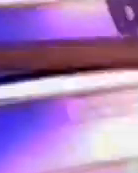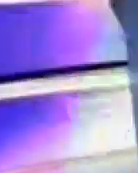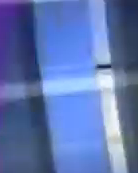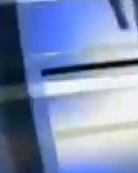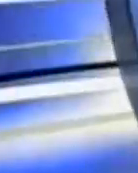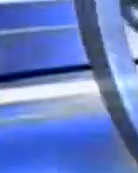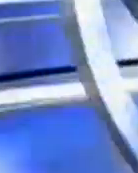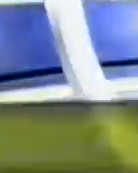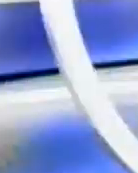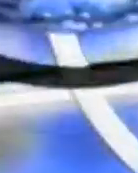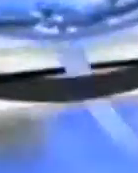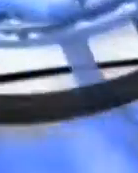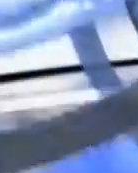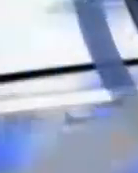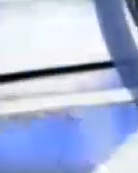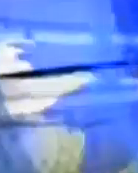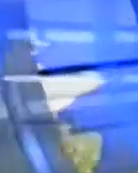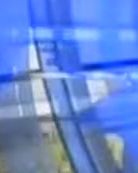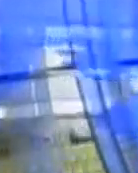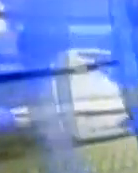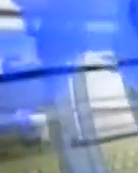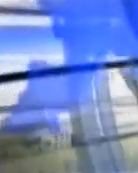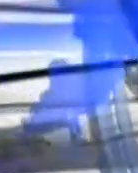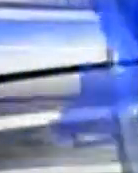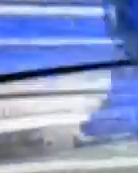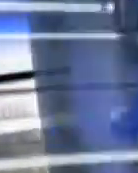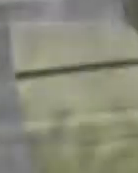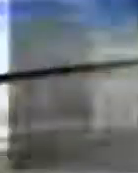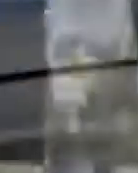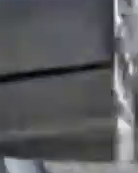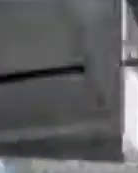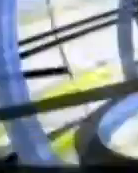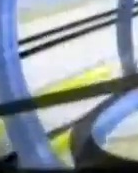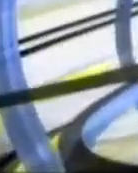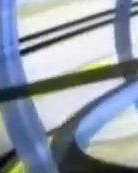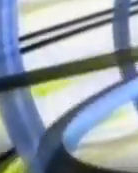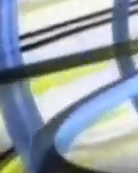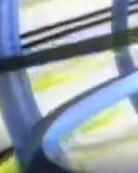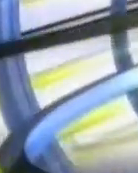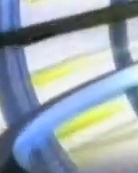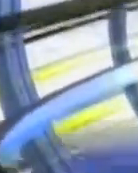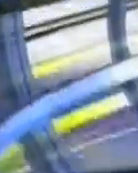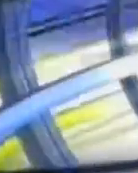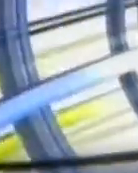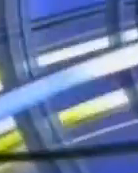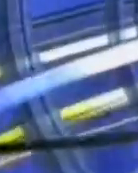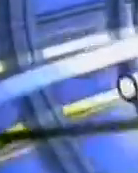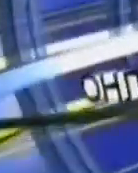Донеччині. Це все на сьогодні. Миру, добра і злагоди вам та вашим родинам. До зустрічі!